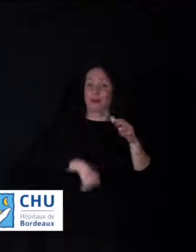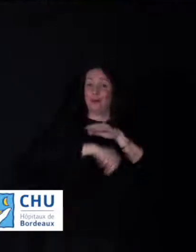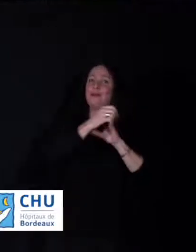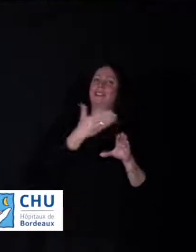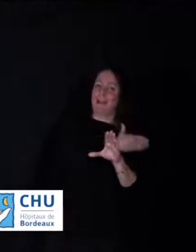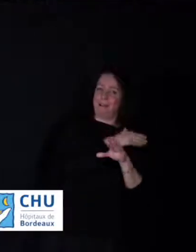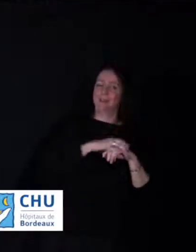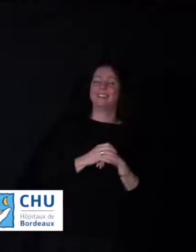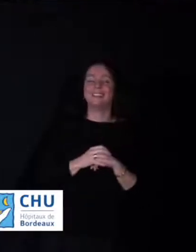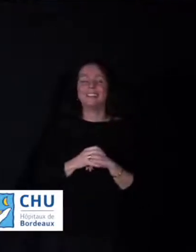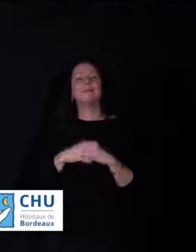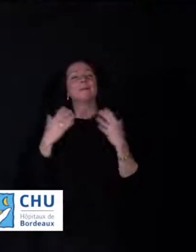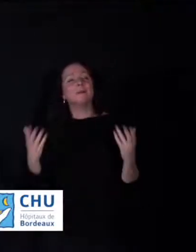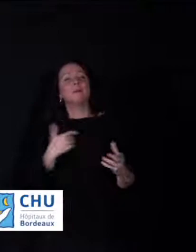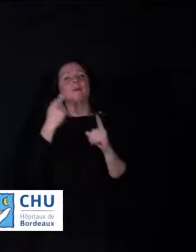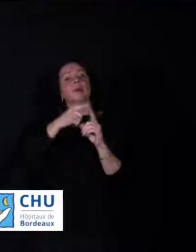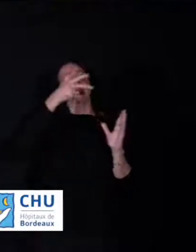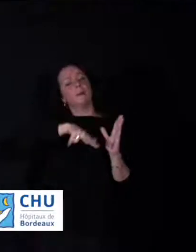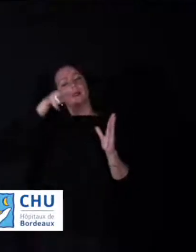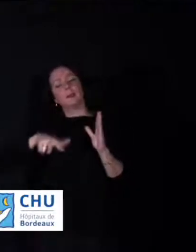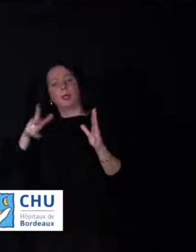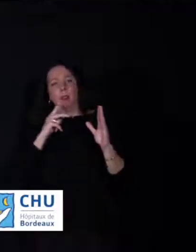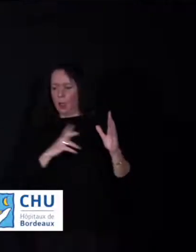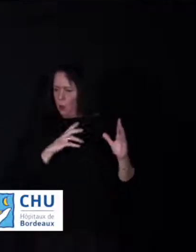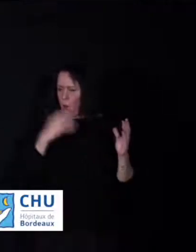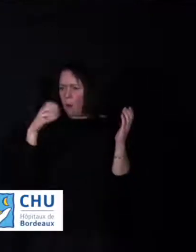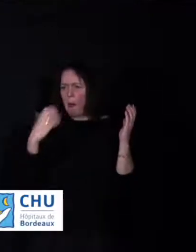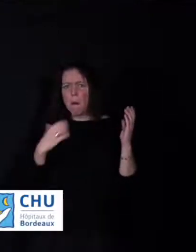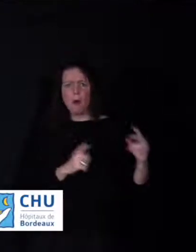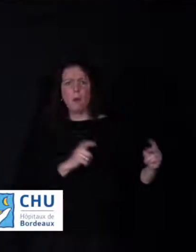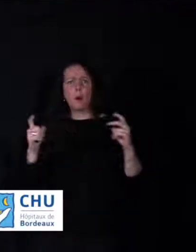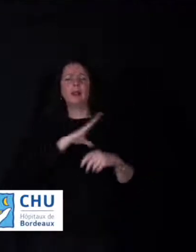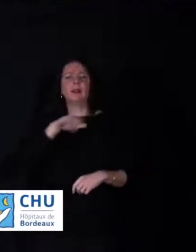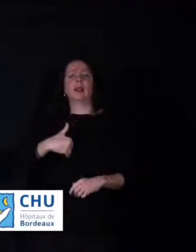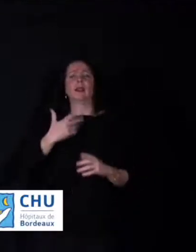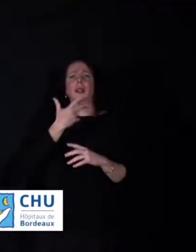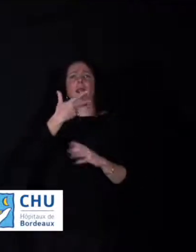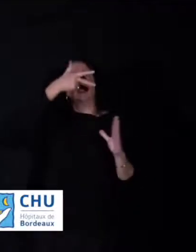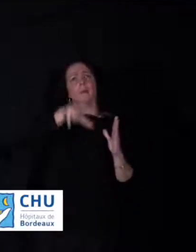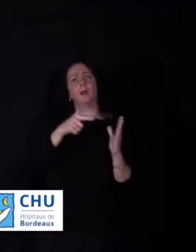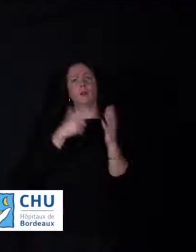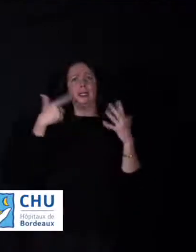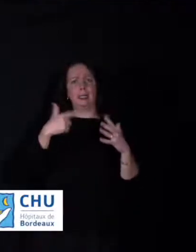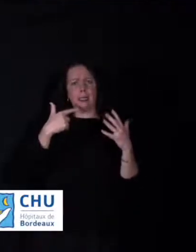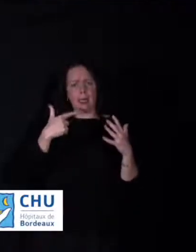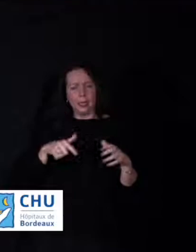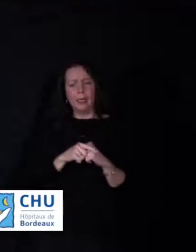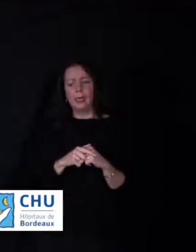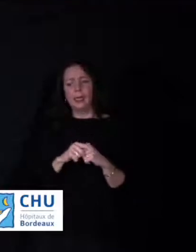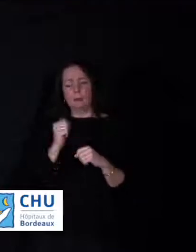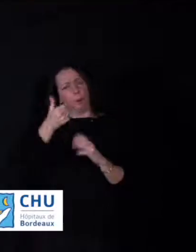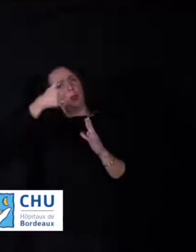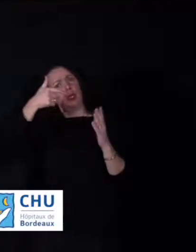passé, si on regarde plus à l'échelon des trimestres, on voit que ça a augmenté au dernier trimestre de 2017 et au premier trimestre de